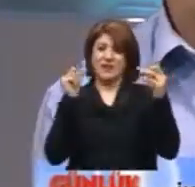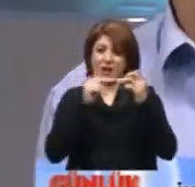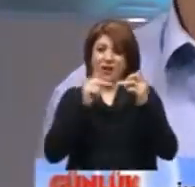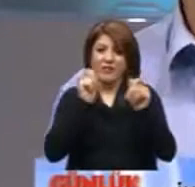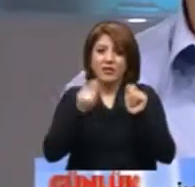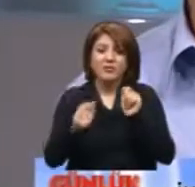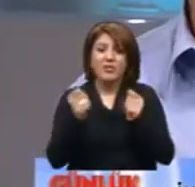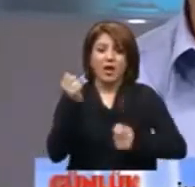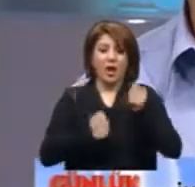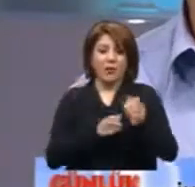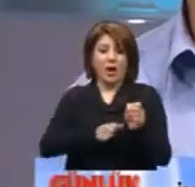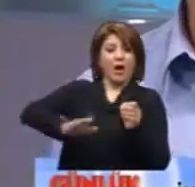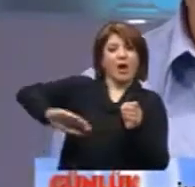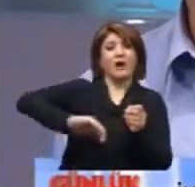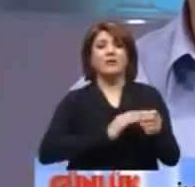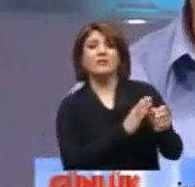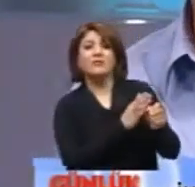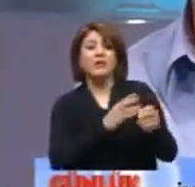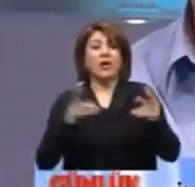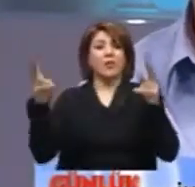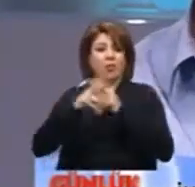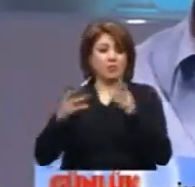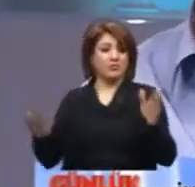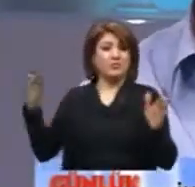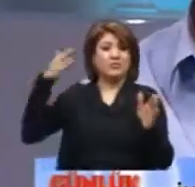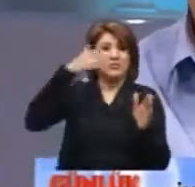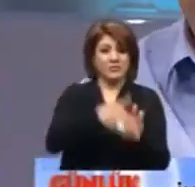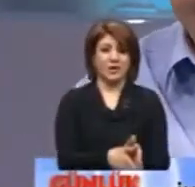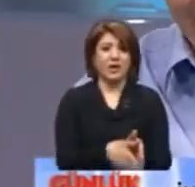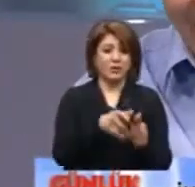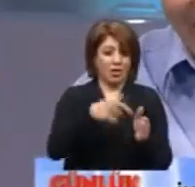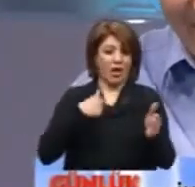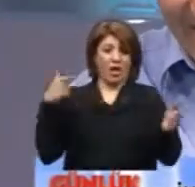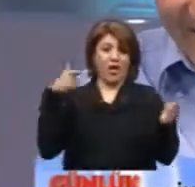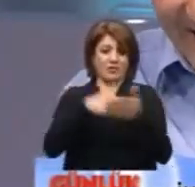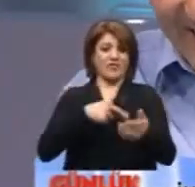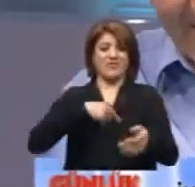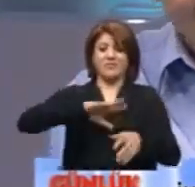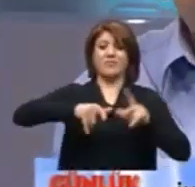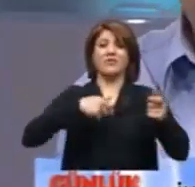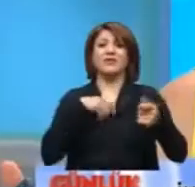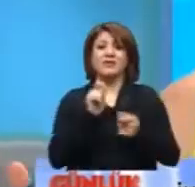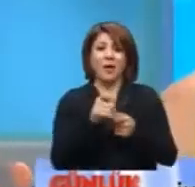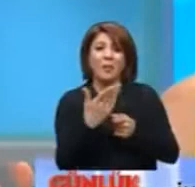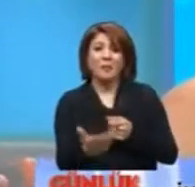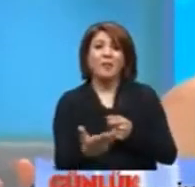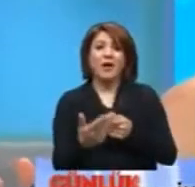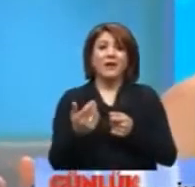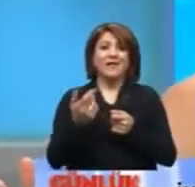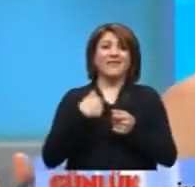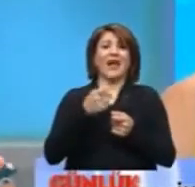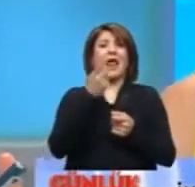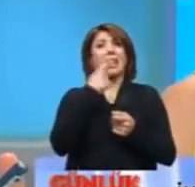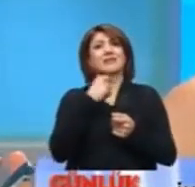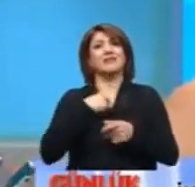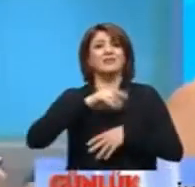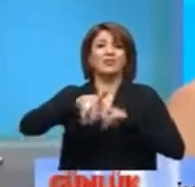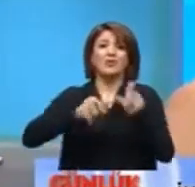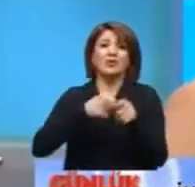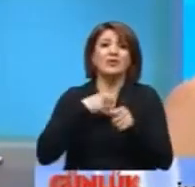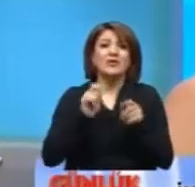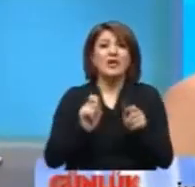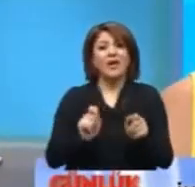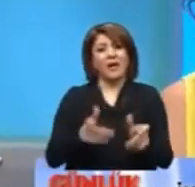Mesela polis dur, neyi şikayet edeceksin, beni dolandırdı diyemezsin. Zaten evet. Senin de amacın dolandırmak. Ağız tadıyla dolandırtmadı diye şikayet edecek.